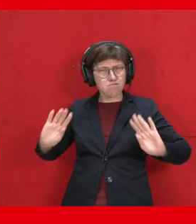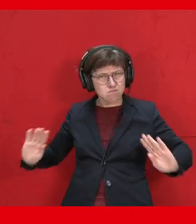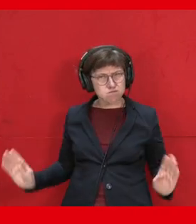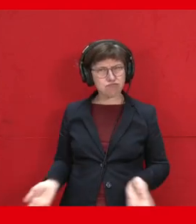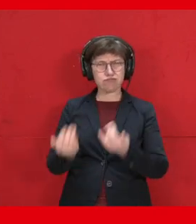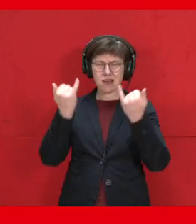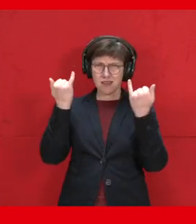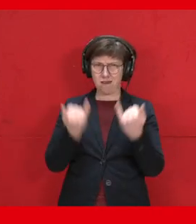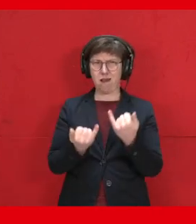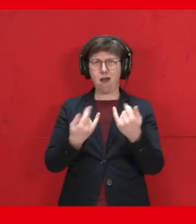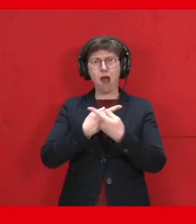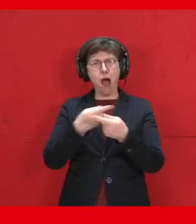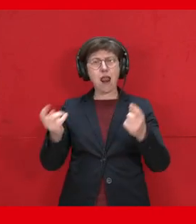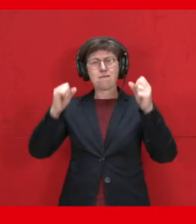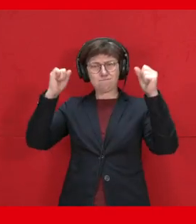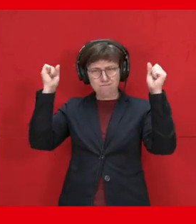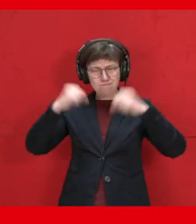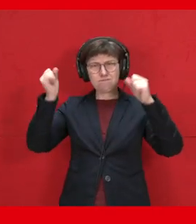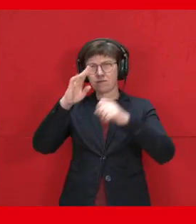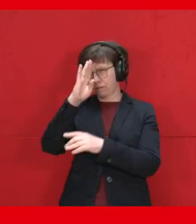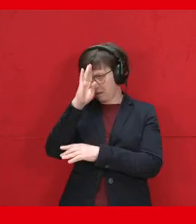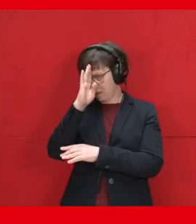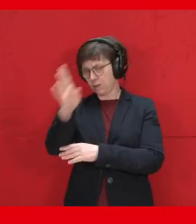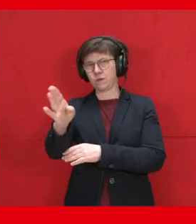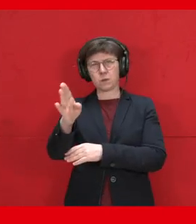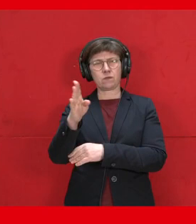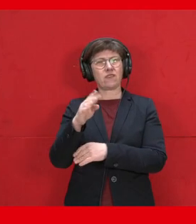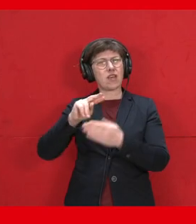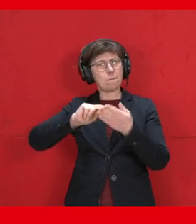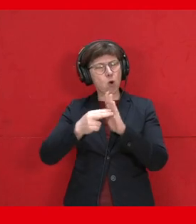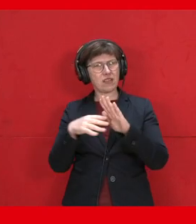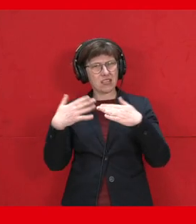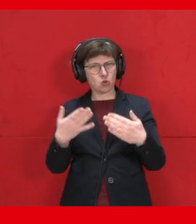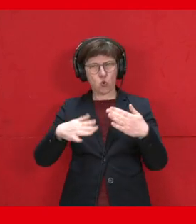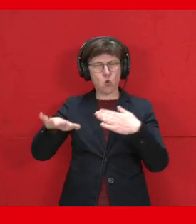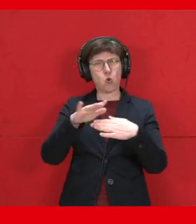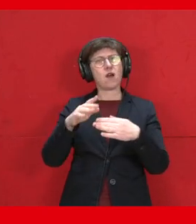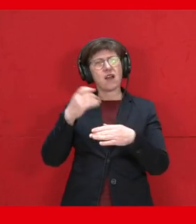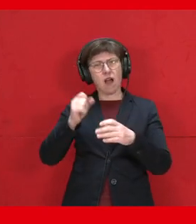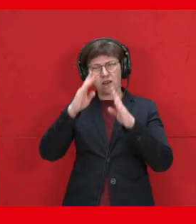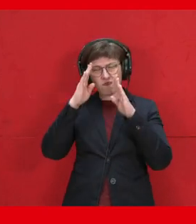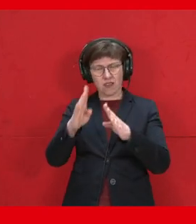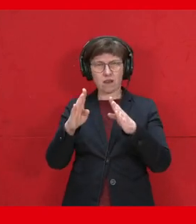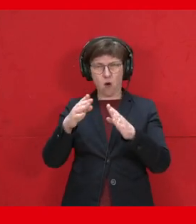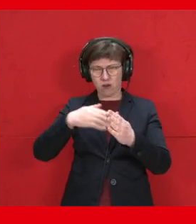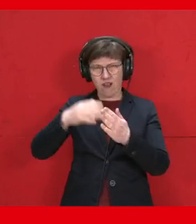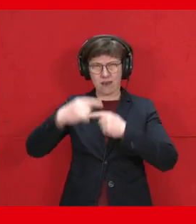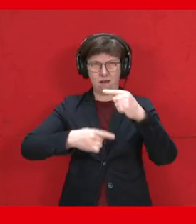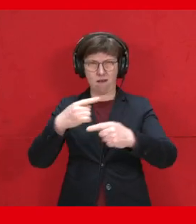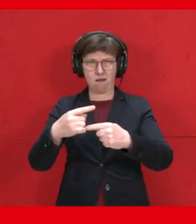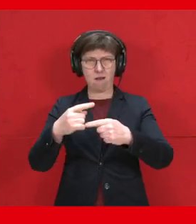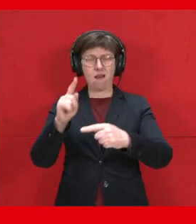gibt und dass sich alle auf eine gleichgerichtete, missionsorientierte Politik in dieser Sache verlassen können.